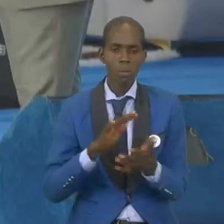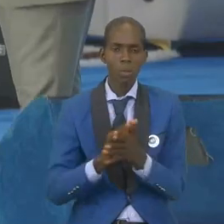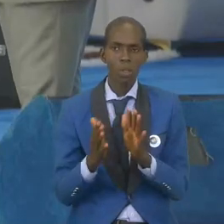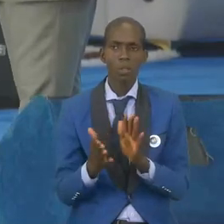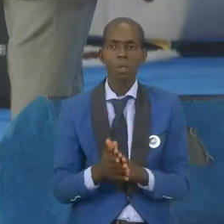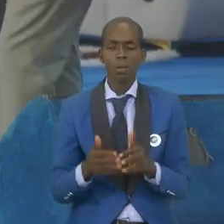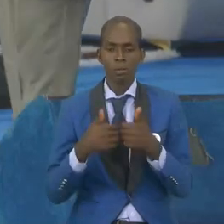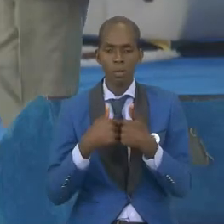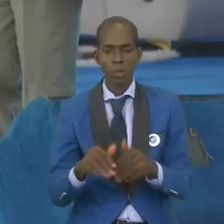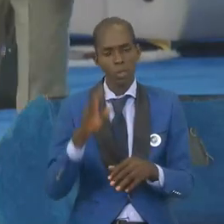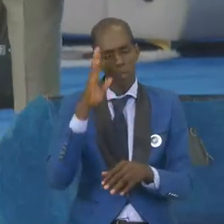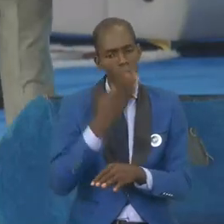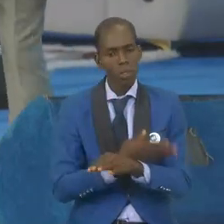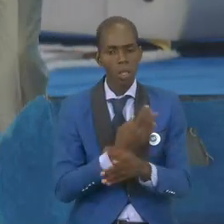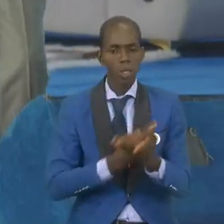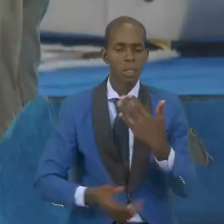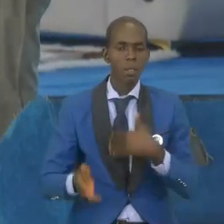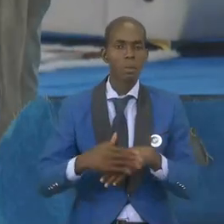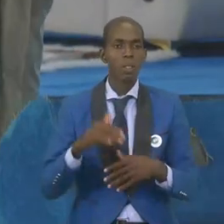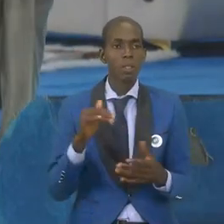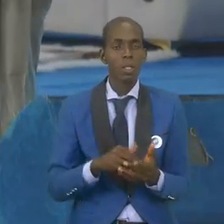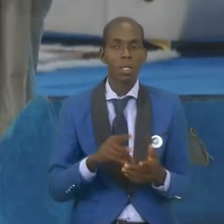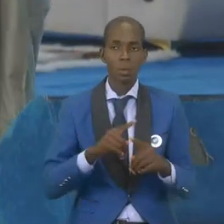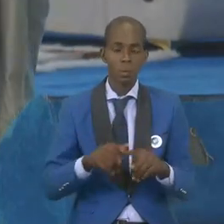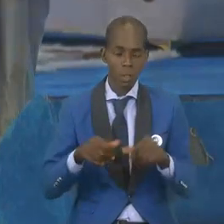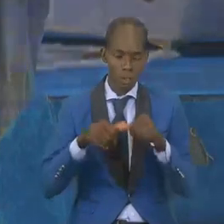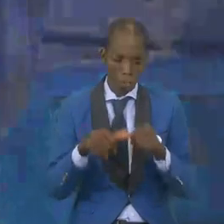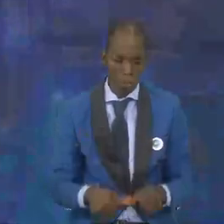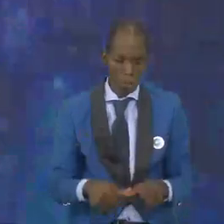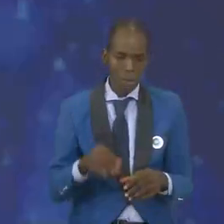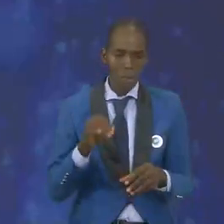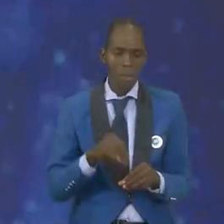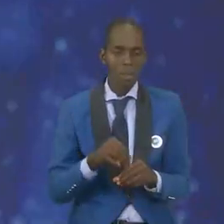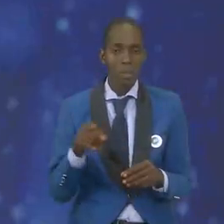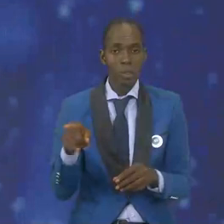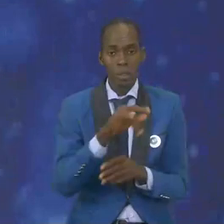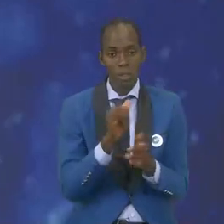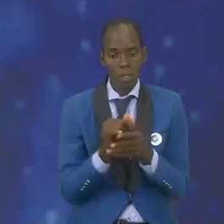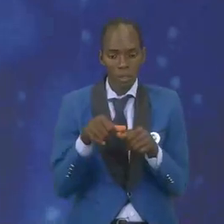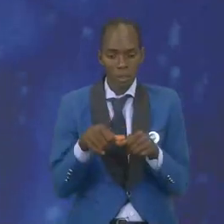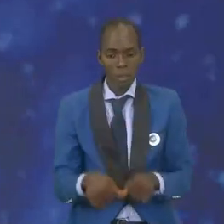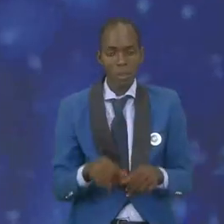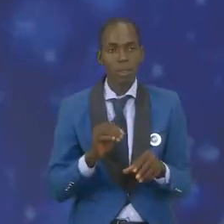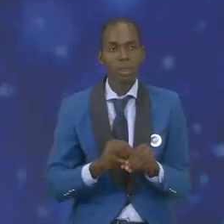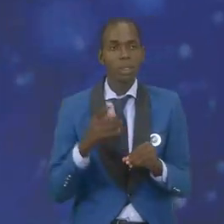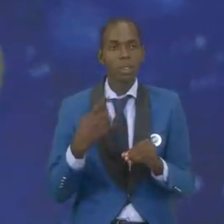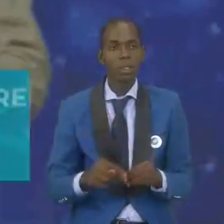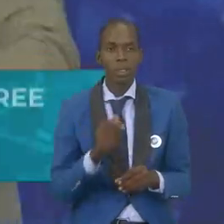sortir, ramper pour revenir. Ils ne retrogradent pas pour devenir des fils, des filles prodigues, pour revenir encore.